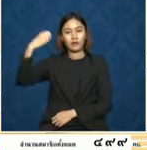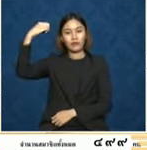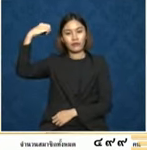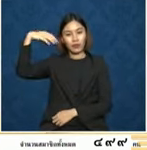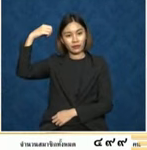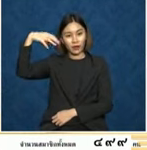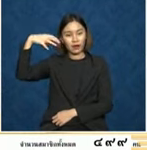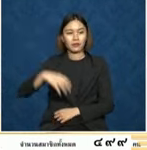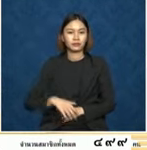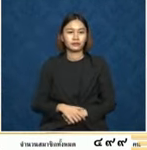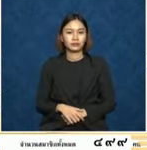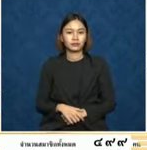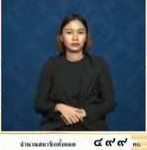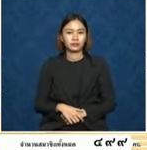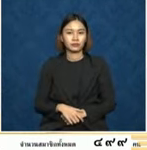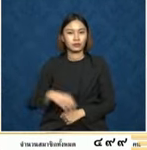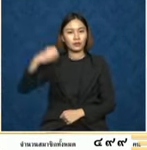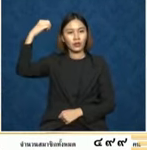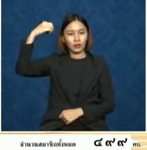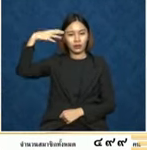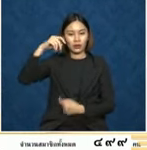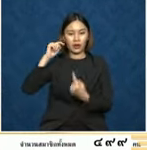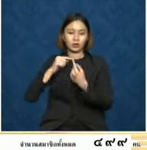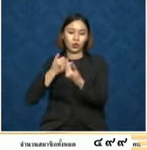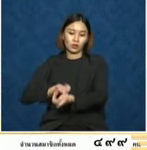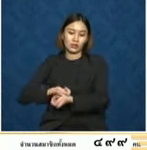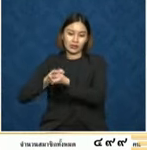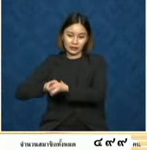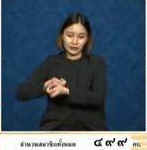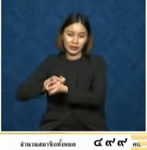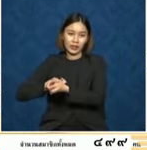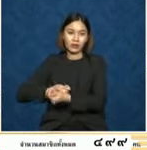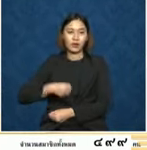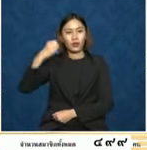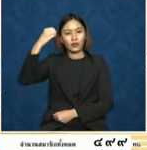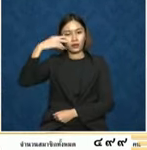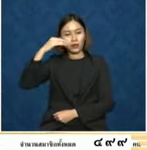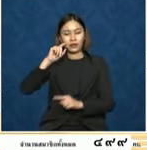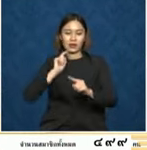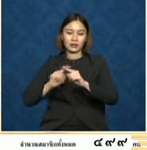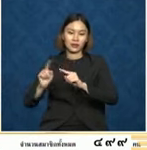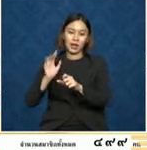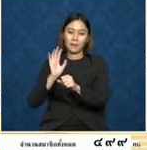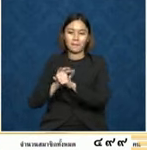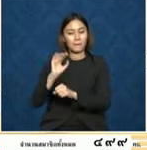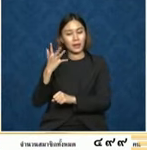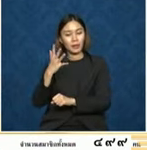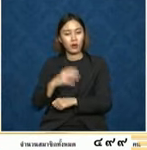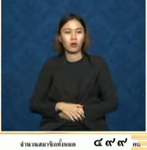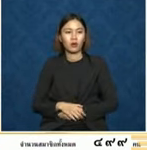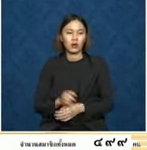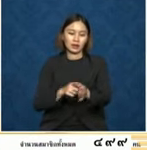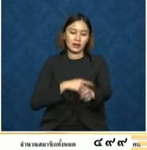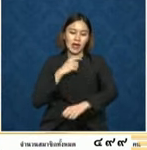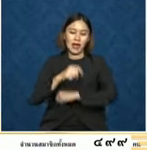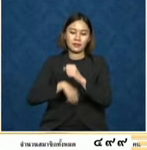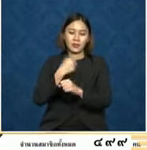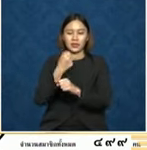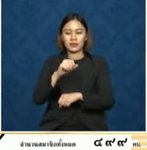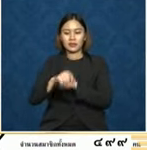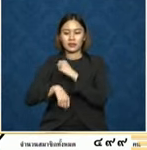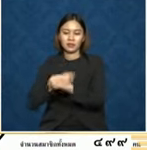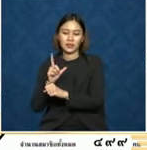ครับท่านประธานไฟฟ้าเพื่อการเกษตรไฟฟ้าบ้านก็ขาดแคลนกันพี่น้องของเราขาดแคลนมาเป็น10ปี20ปี